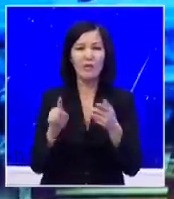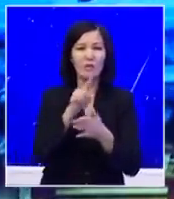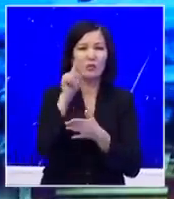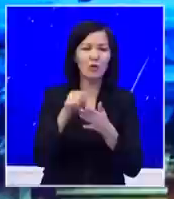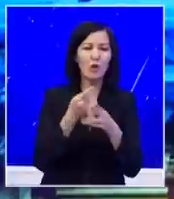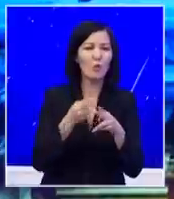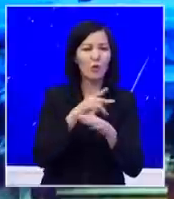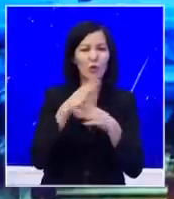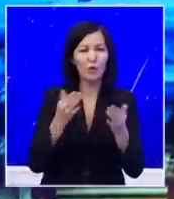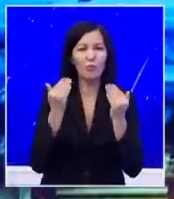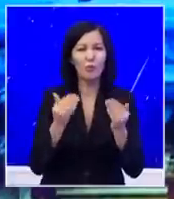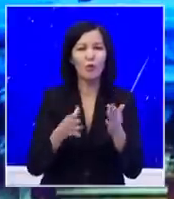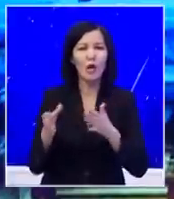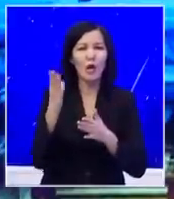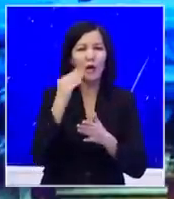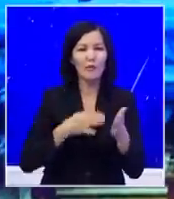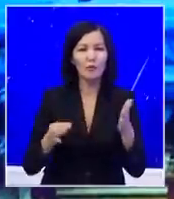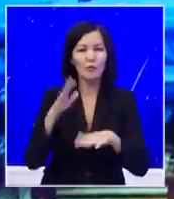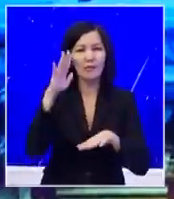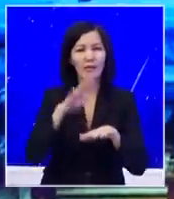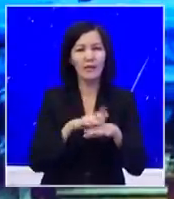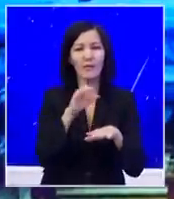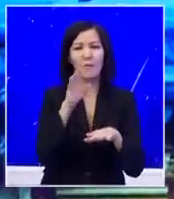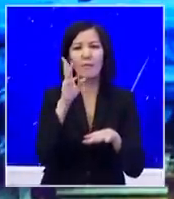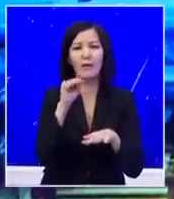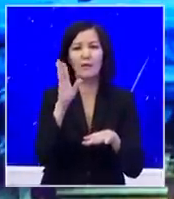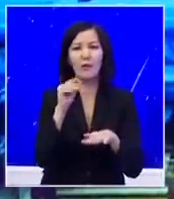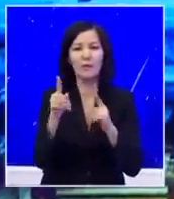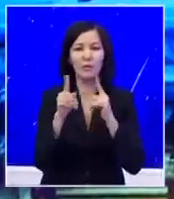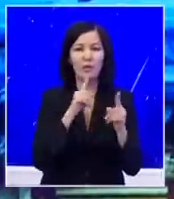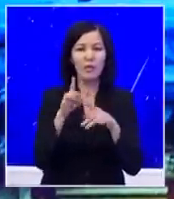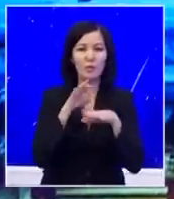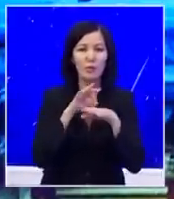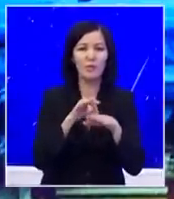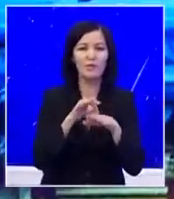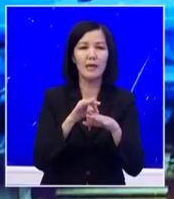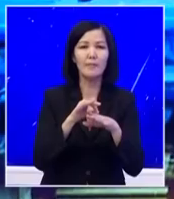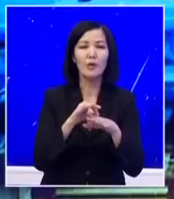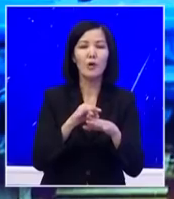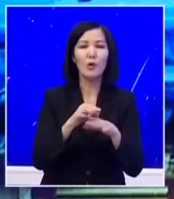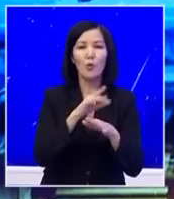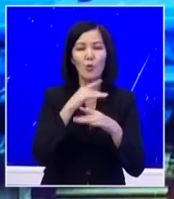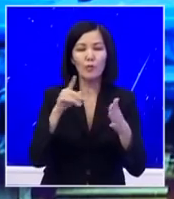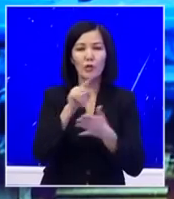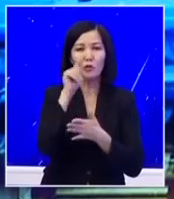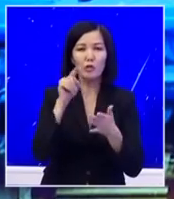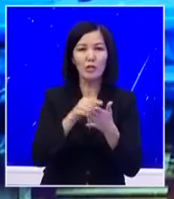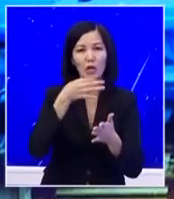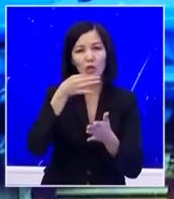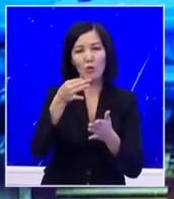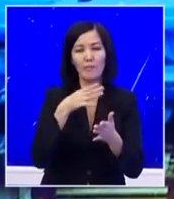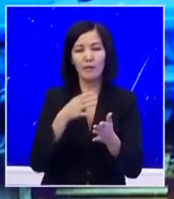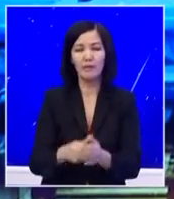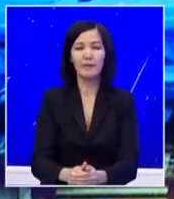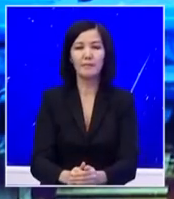сұрақ көп. Осыған байланысты бүгін Алматы облысының әкімі Амандық Баталов баспасөз брифингін өткізді. Көп көкейін мазалаған сұрақтарға